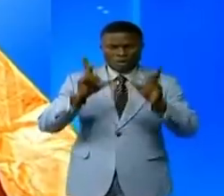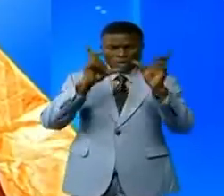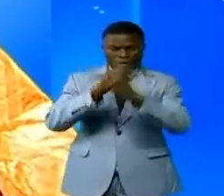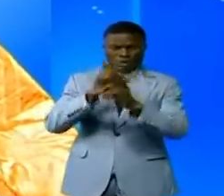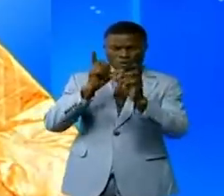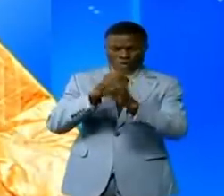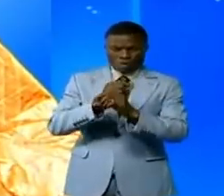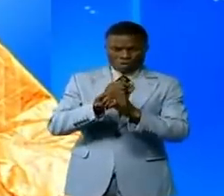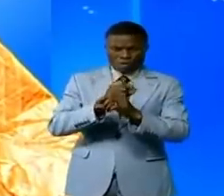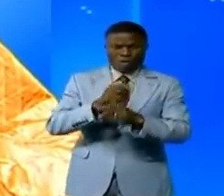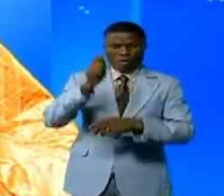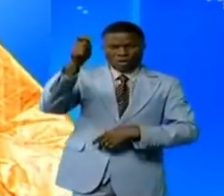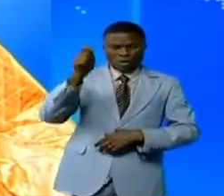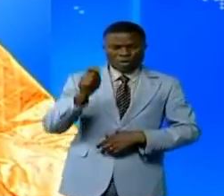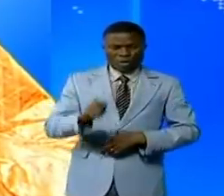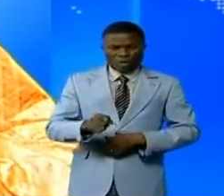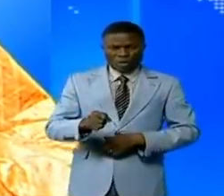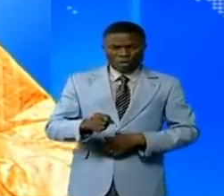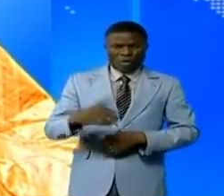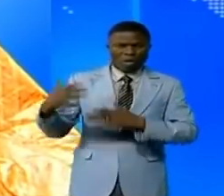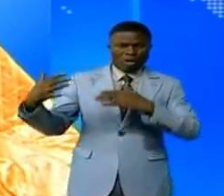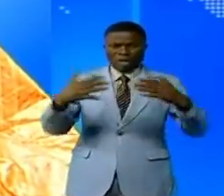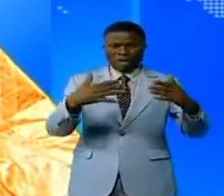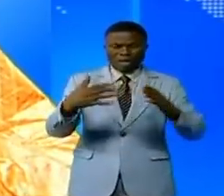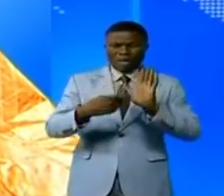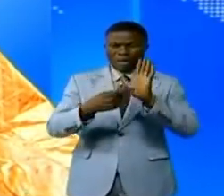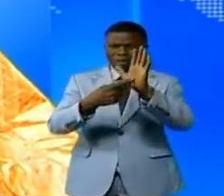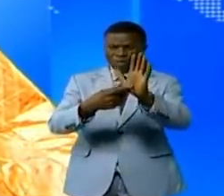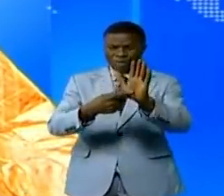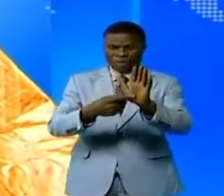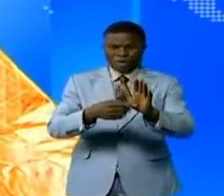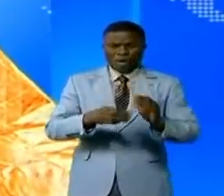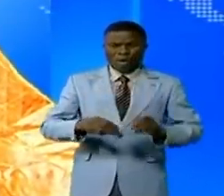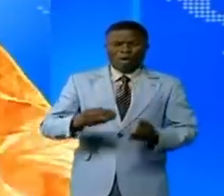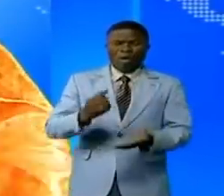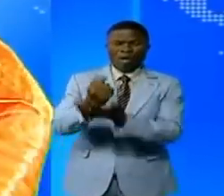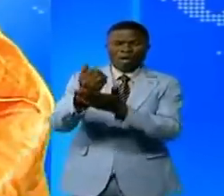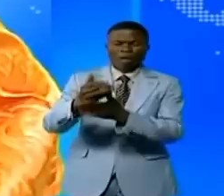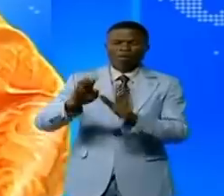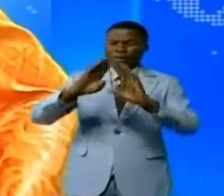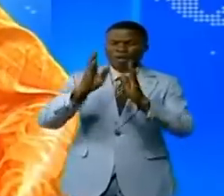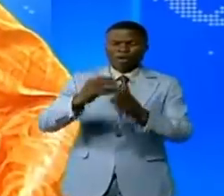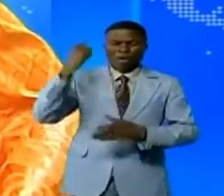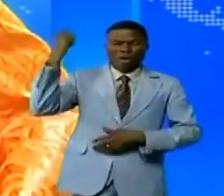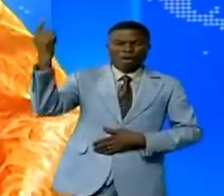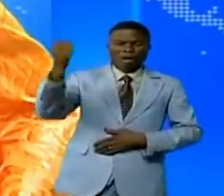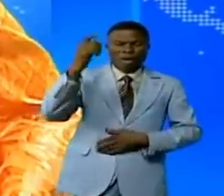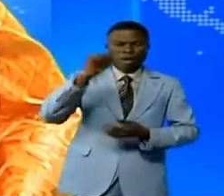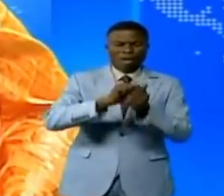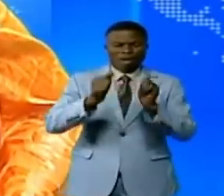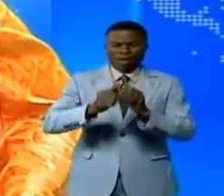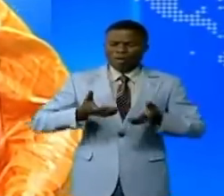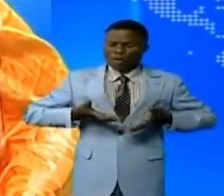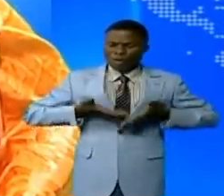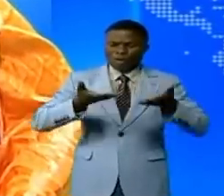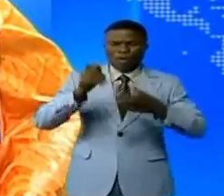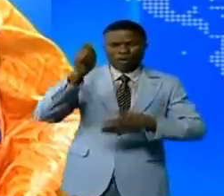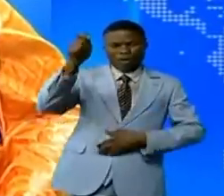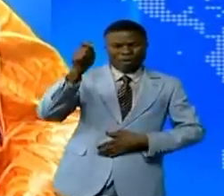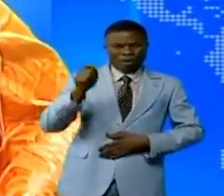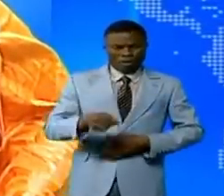de nos FRDC au front sont exposées, une manière d'interpeller l'opinion nationale sur les sacrifices de nos hommes